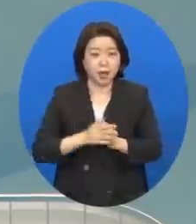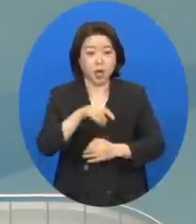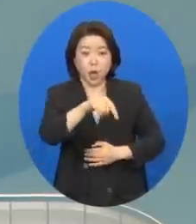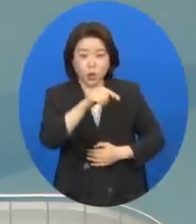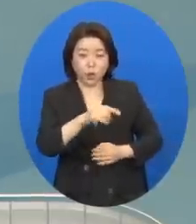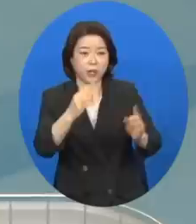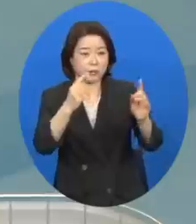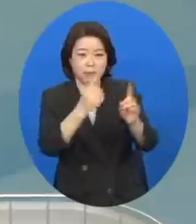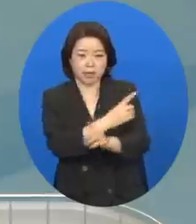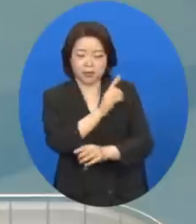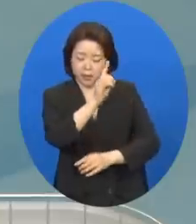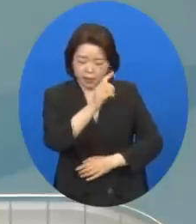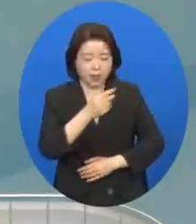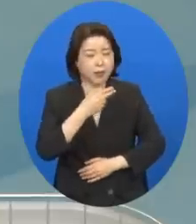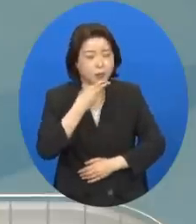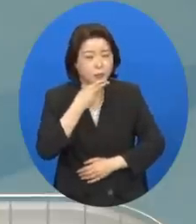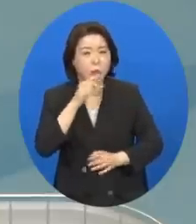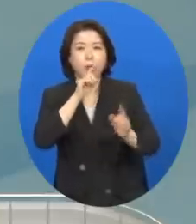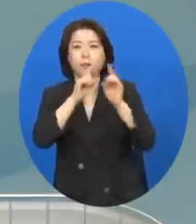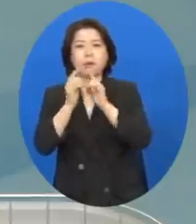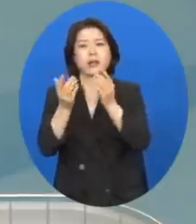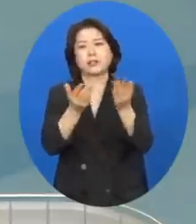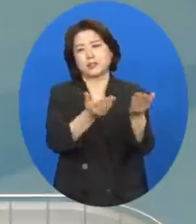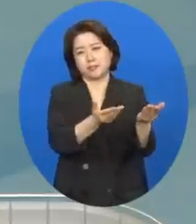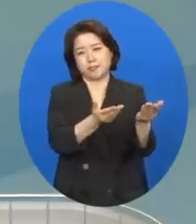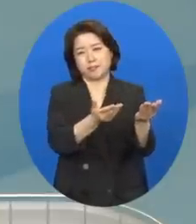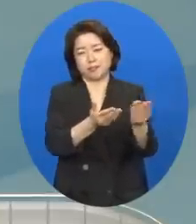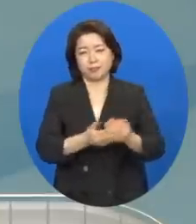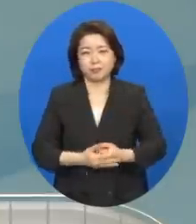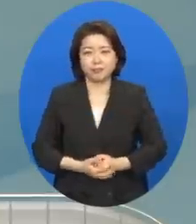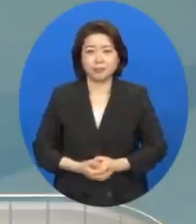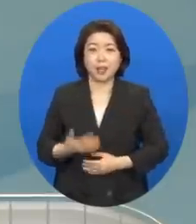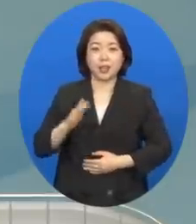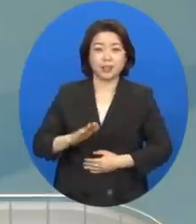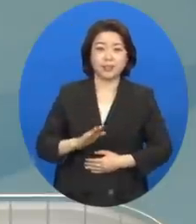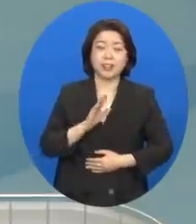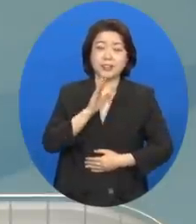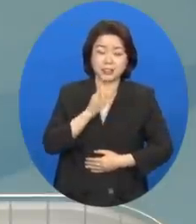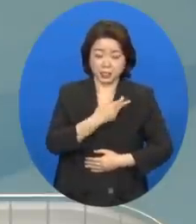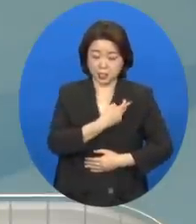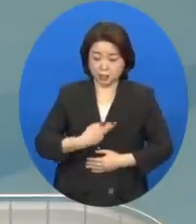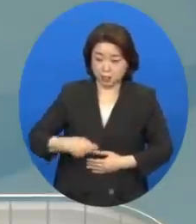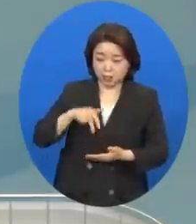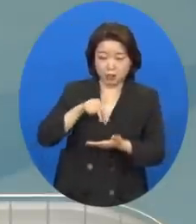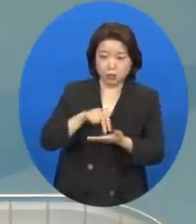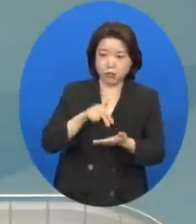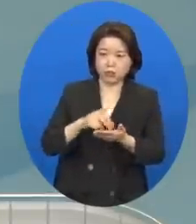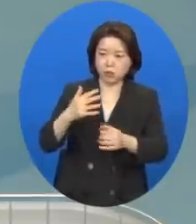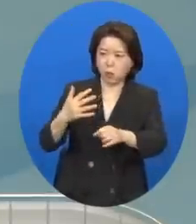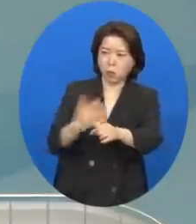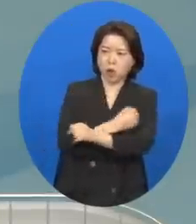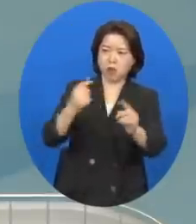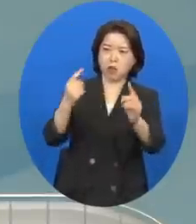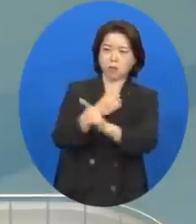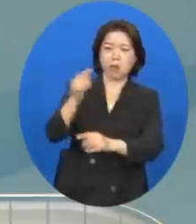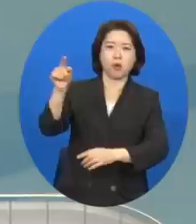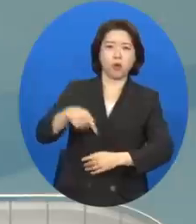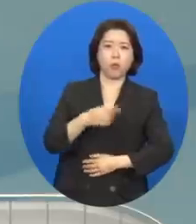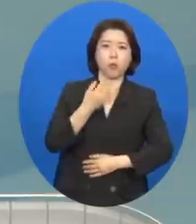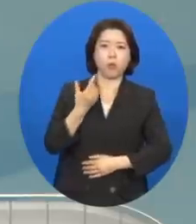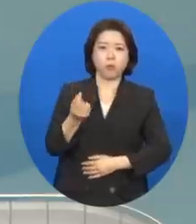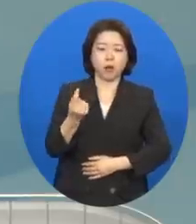건 아무것도 없다. 그렇게 말씀하셨어요. 그런데 실제로 제자들에게는 굉장한 변화가 오게 됩니다.